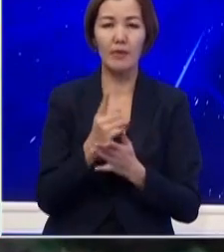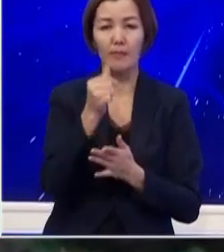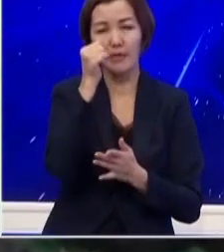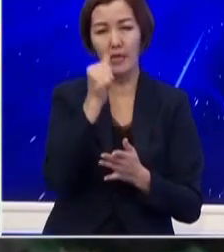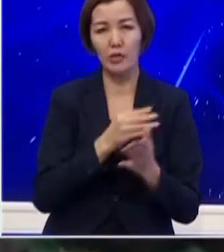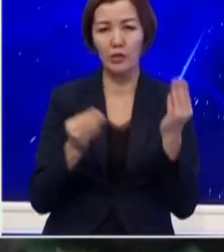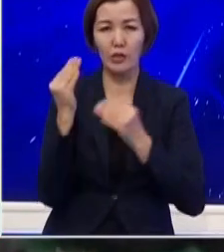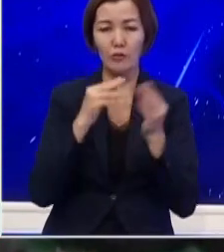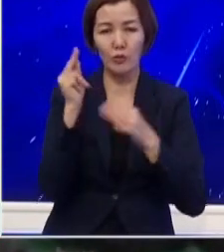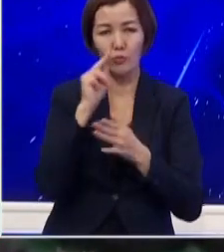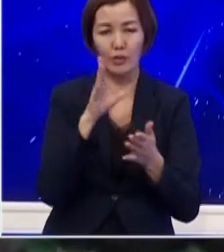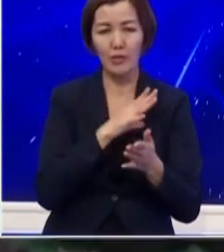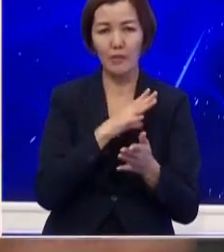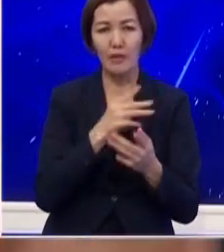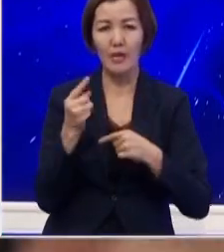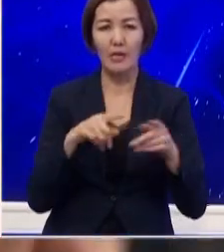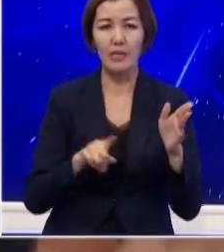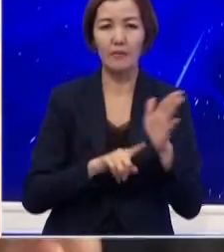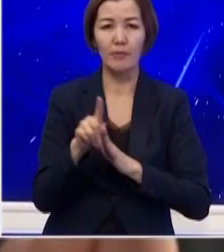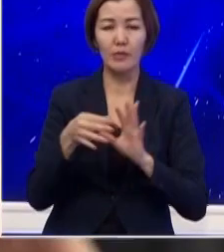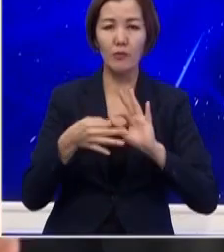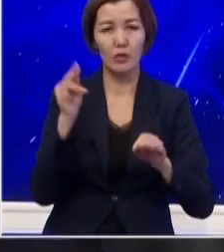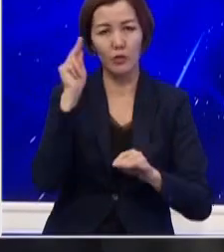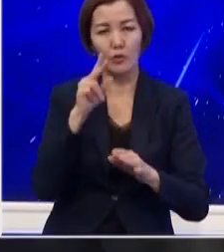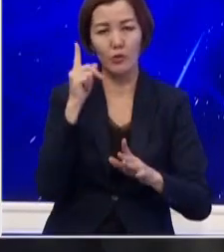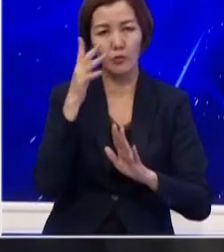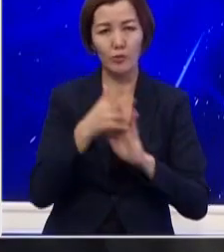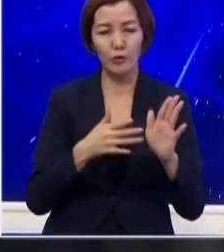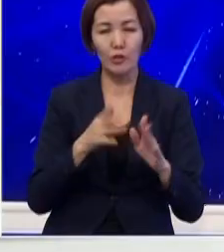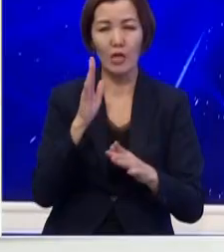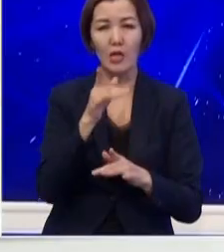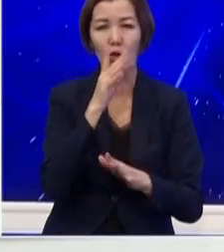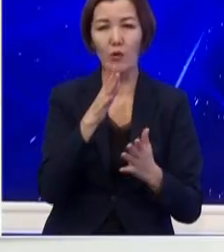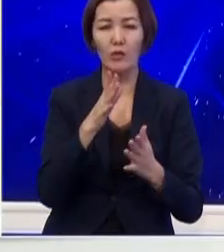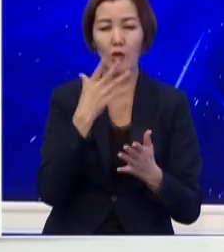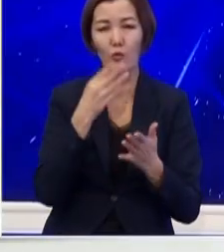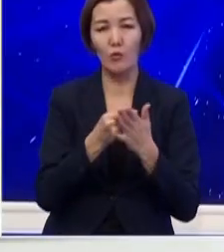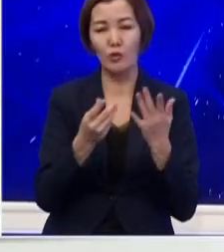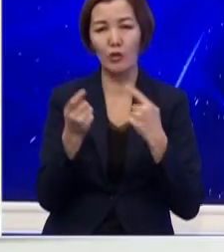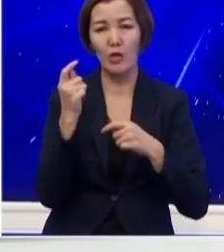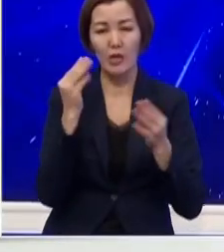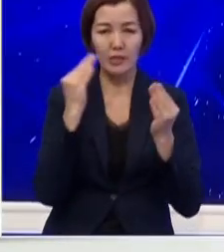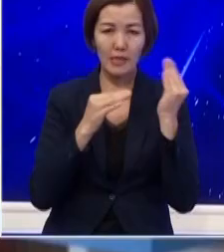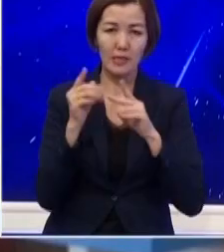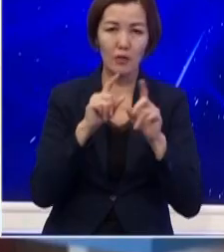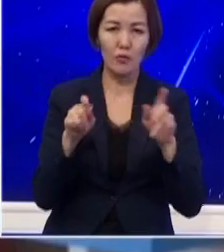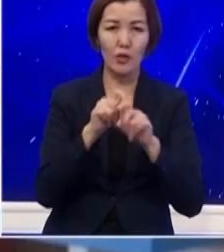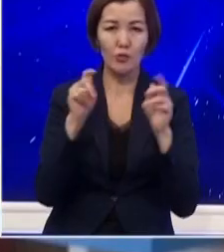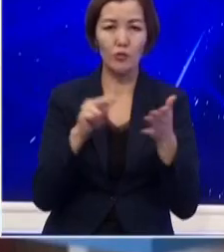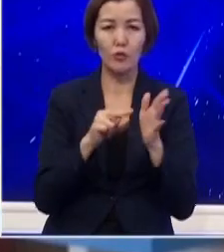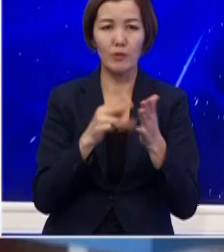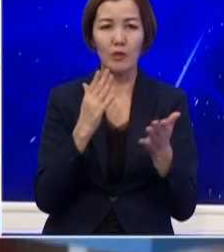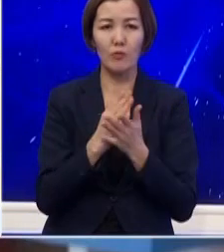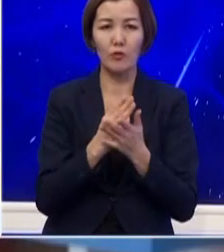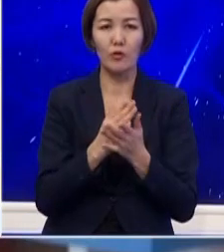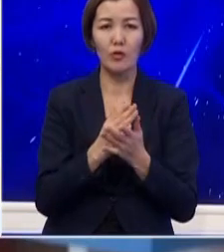сән саласын меңгеріп қана қоймай, кәсіп бастаудың қыр-сырында жетік игеріпті. Алдағы уақытта жеке сән салонын ашуды көздеп отыр. Бұл жобадан